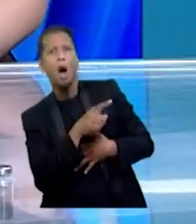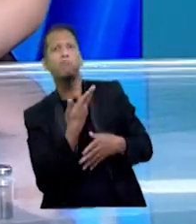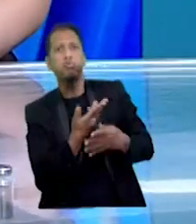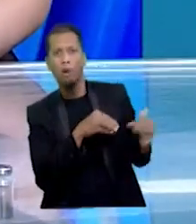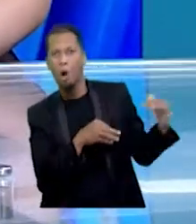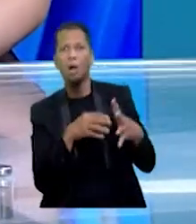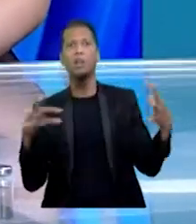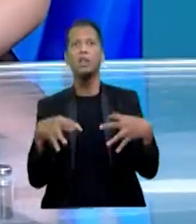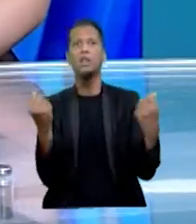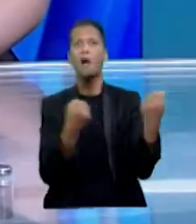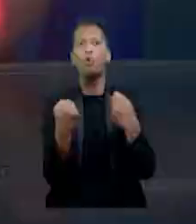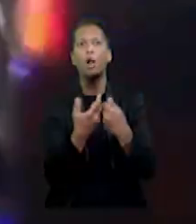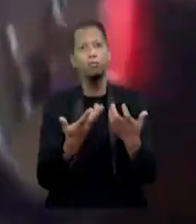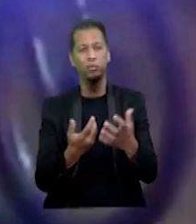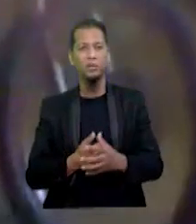tawuran